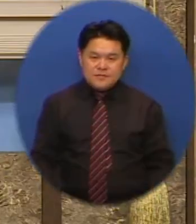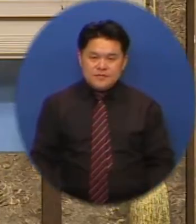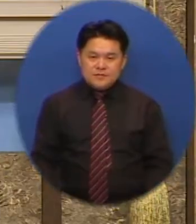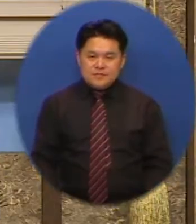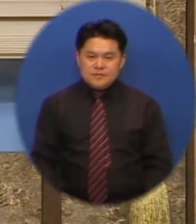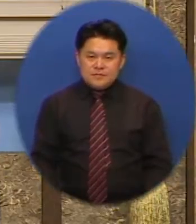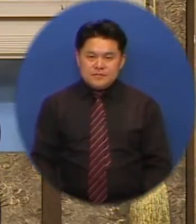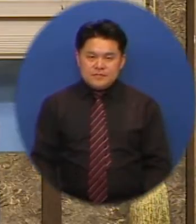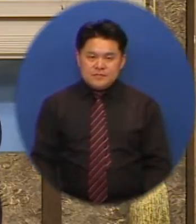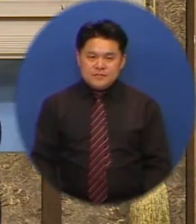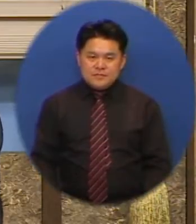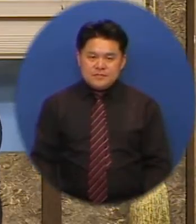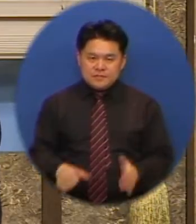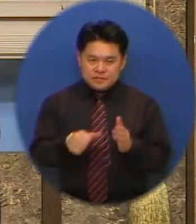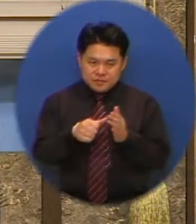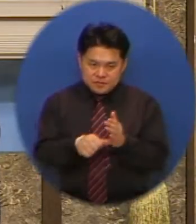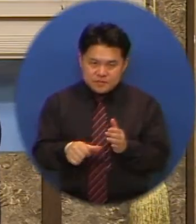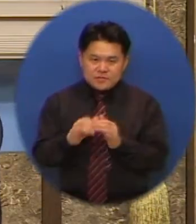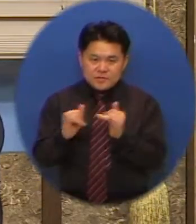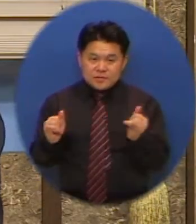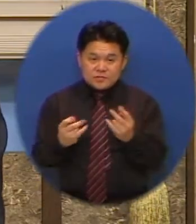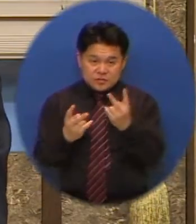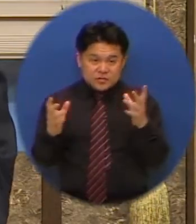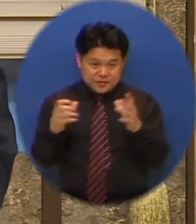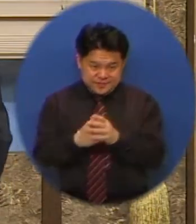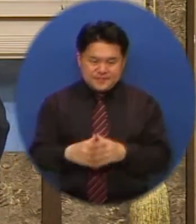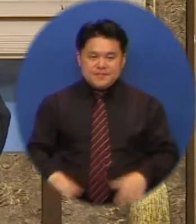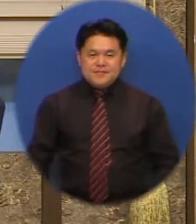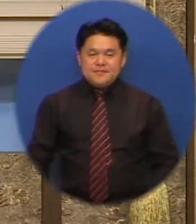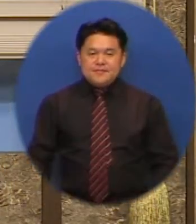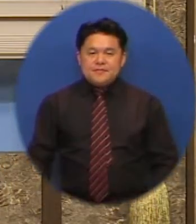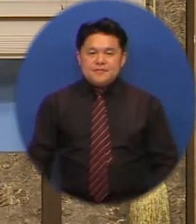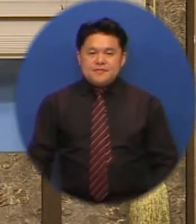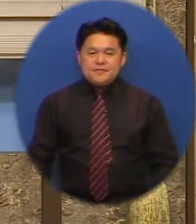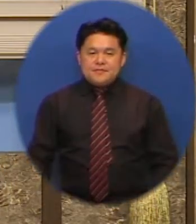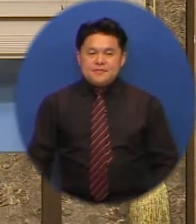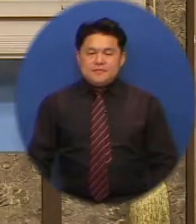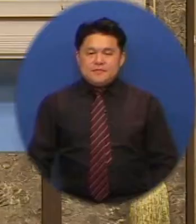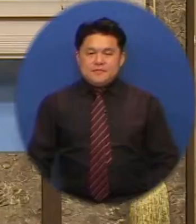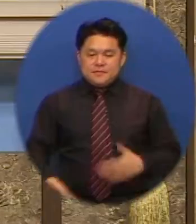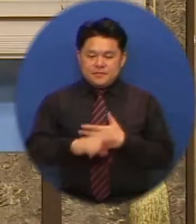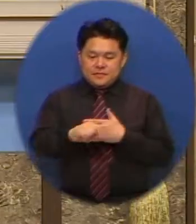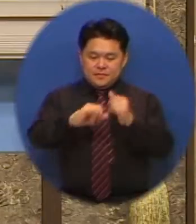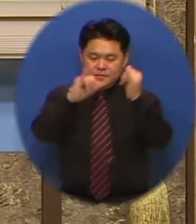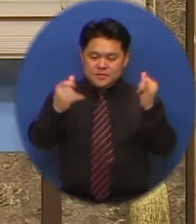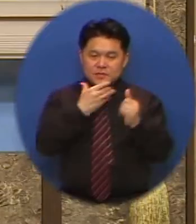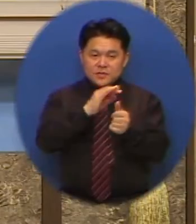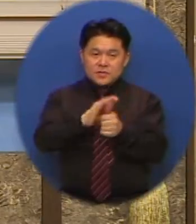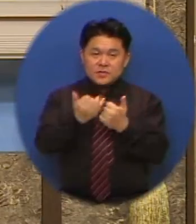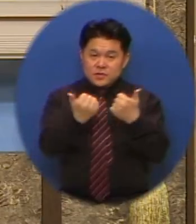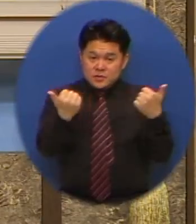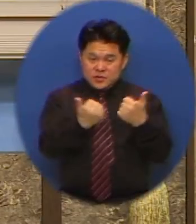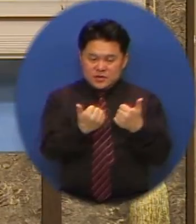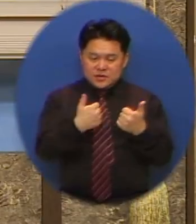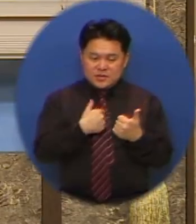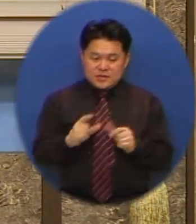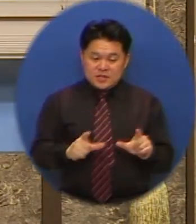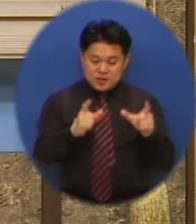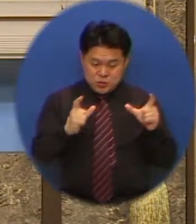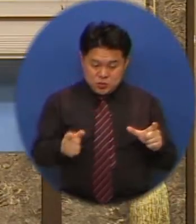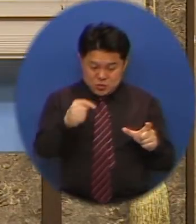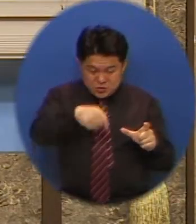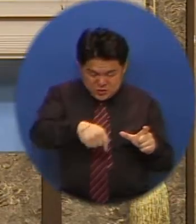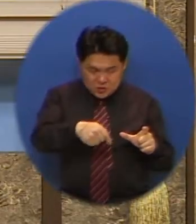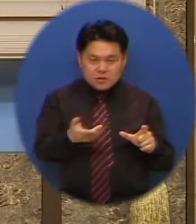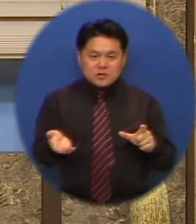예. 거죠. 네. 그러면 물적, 인적 자원이 되겠습니까? 그런데 이제 우리 지역사회복지협의회는 자기 지역 내에서 하는데